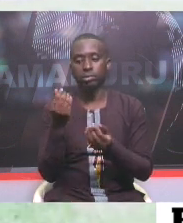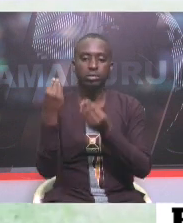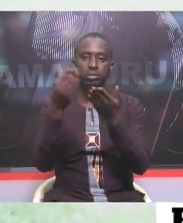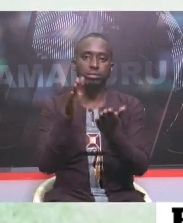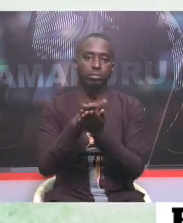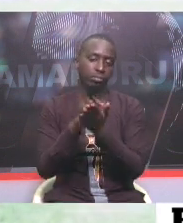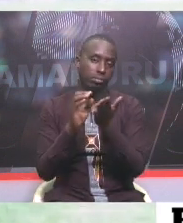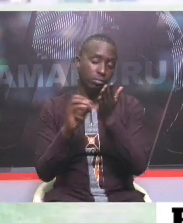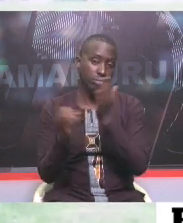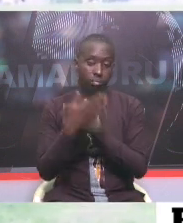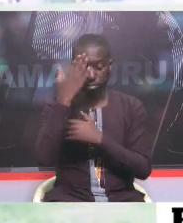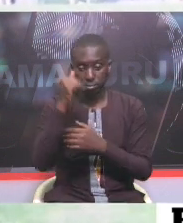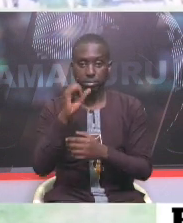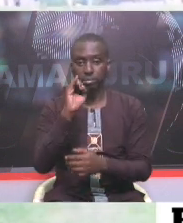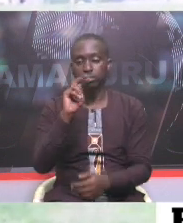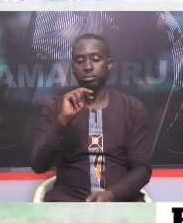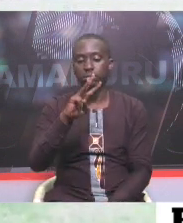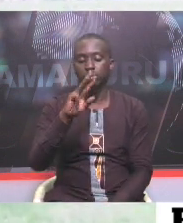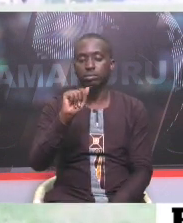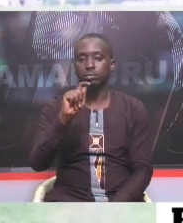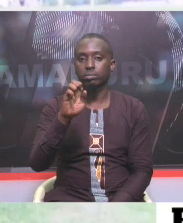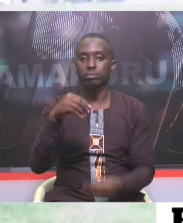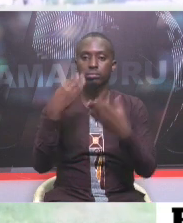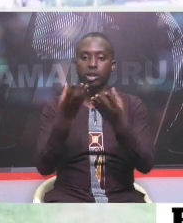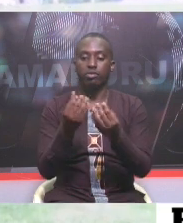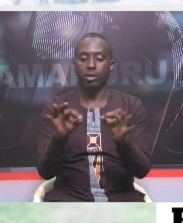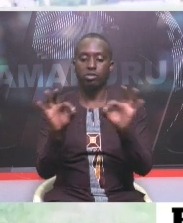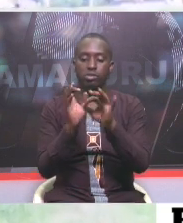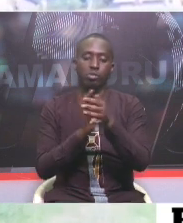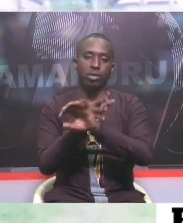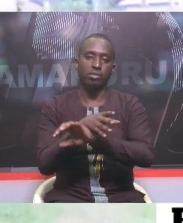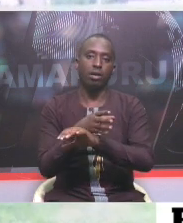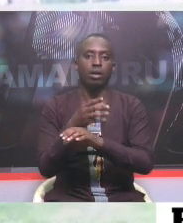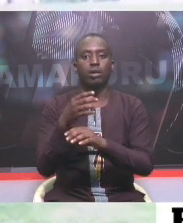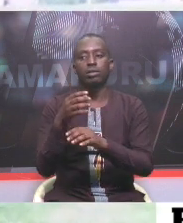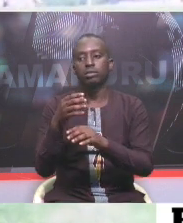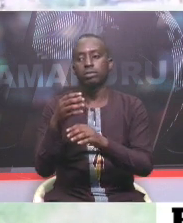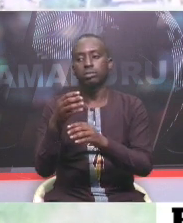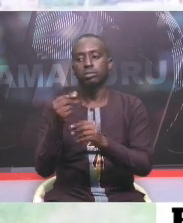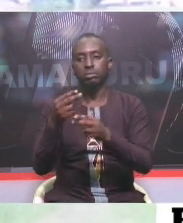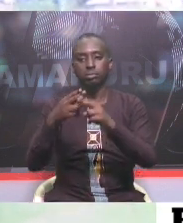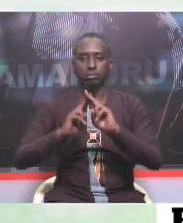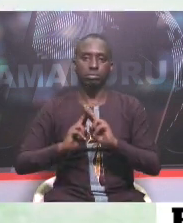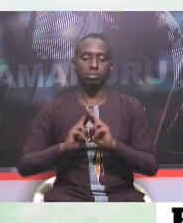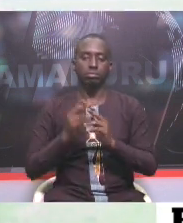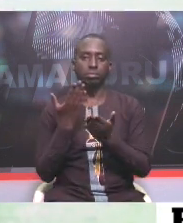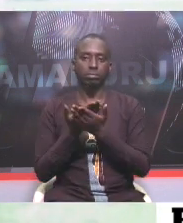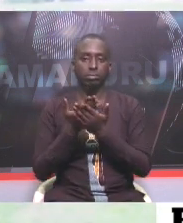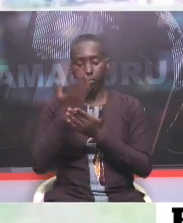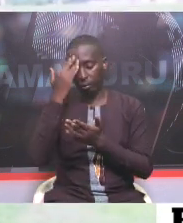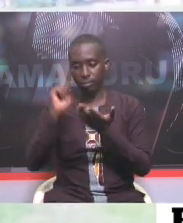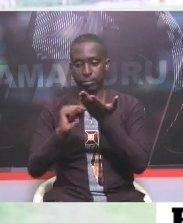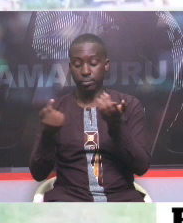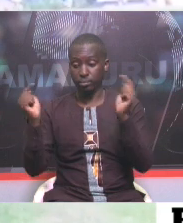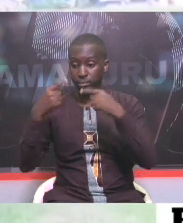kuko nubundi ngwate tuba twatanze ibifite agaciro karenze inguzanyo twatse kuko abahaje abatekinisiye bagomba gusura